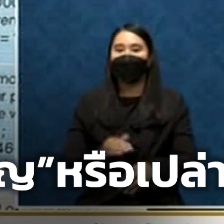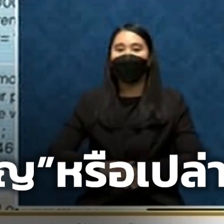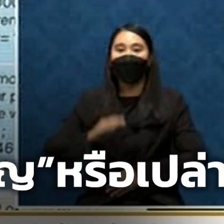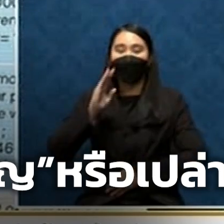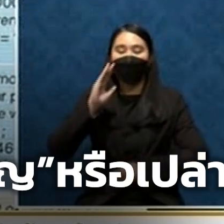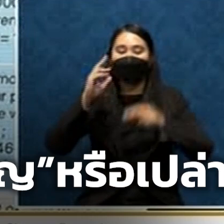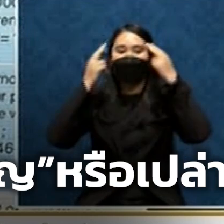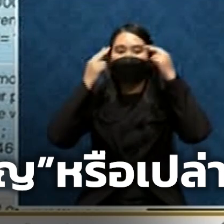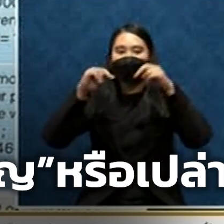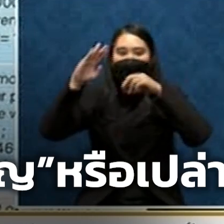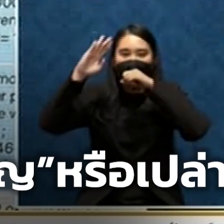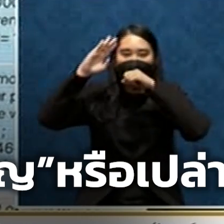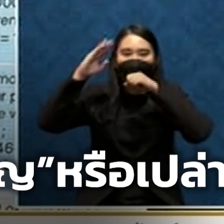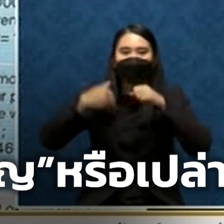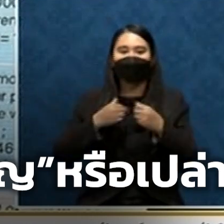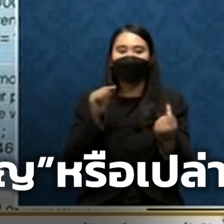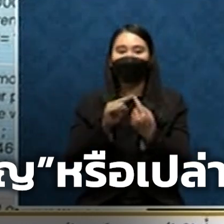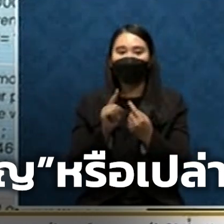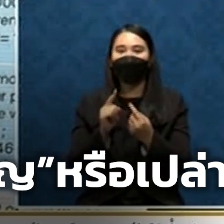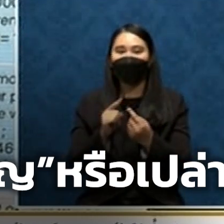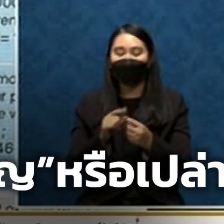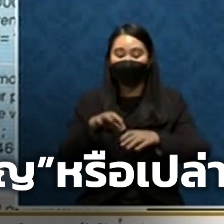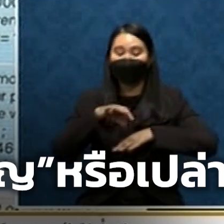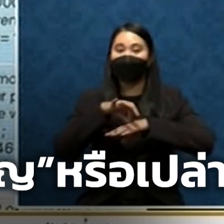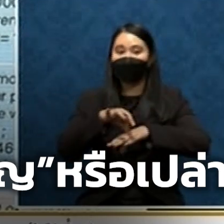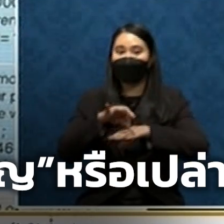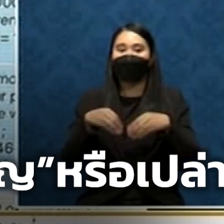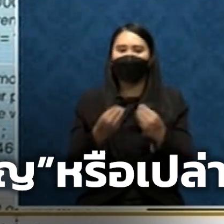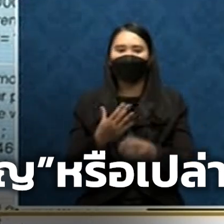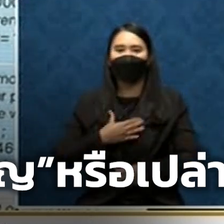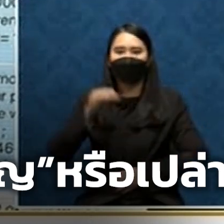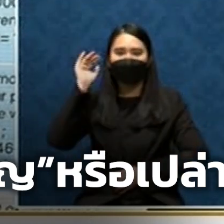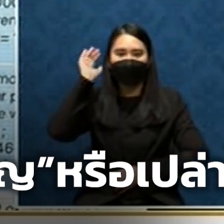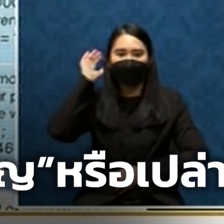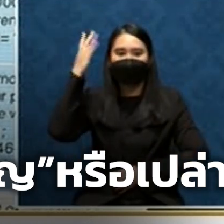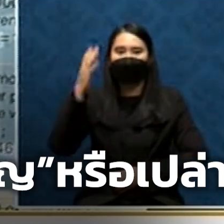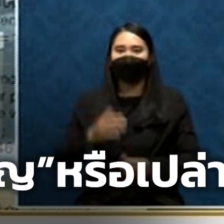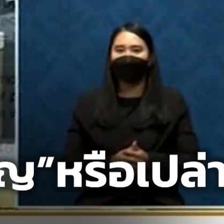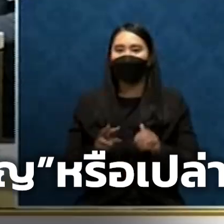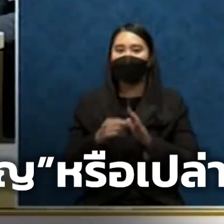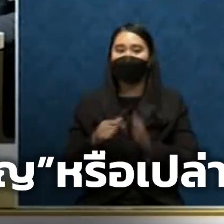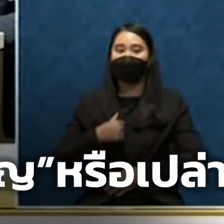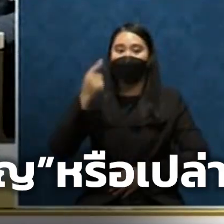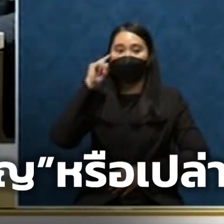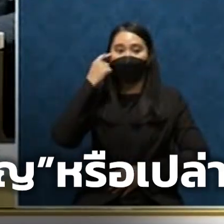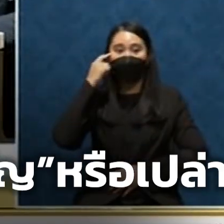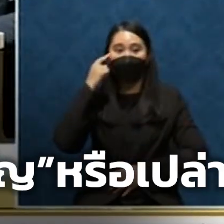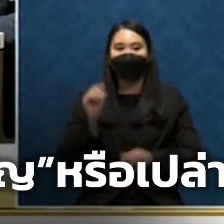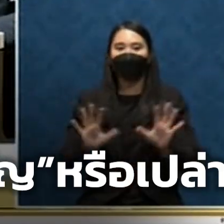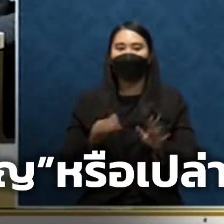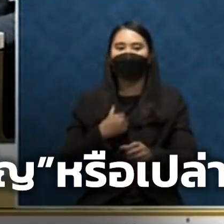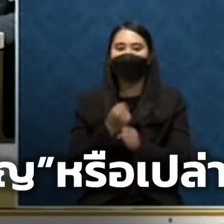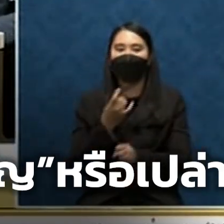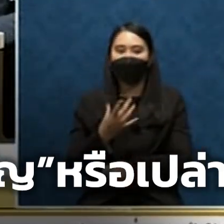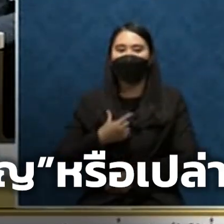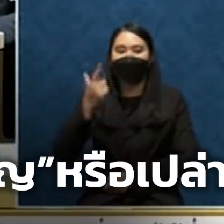ประยุทธ์คสชที่ตั้งคนแบบนี้มาผมไม่เชื่อหรอกครับว่าท่านไม่รู้อยู่แก่ใจว่าท่านกำลังทำอะไร